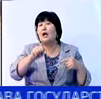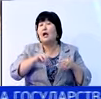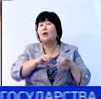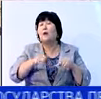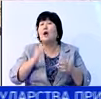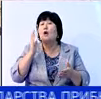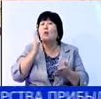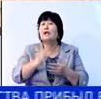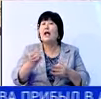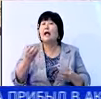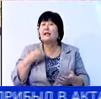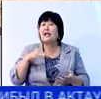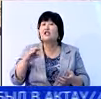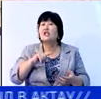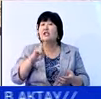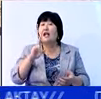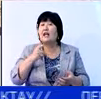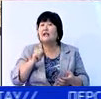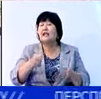по маршруту